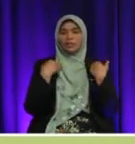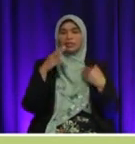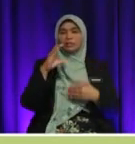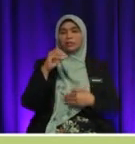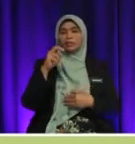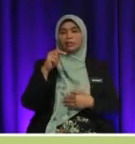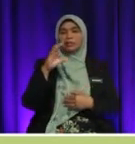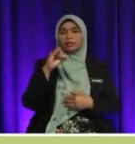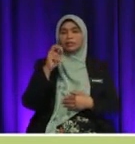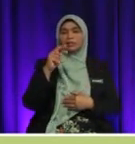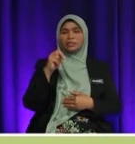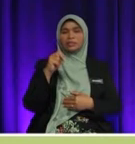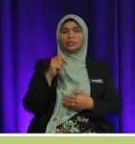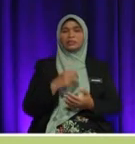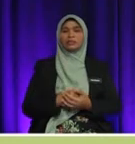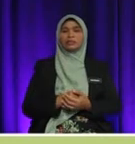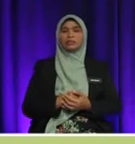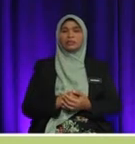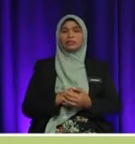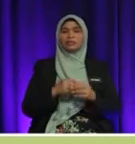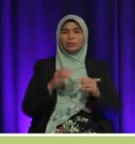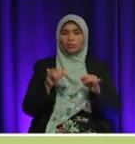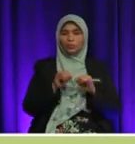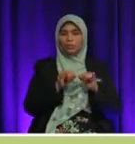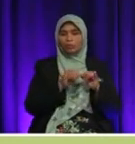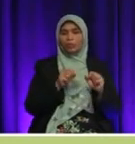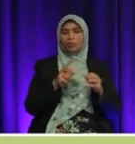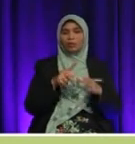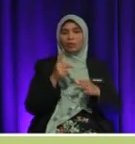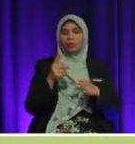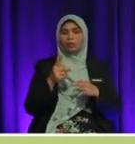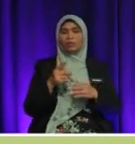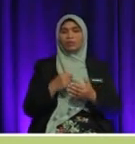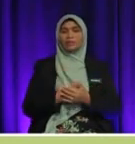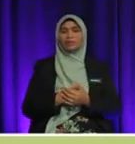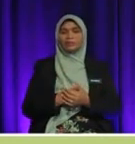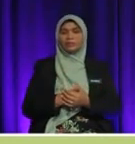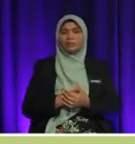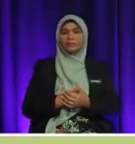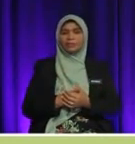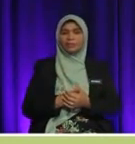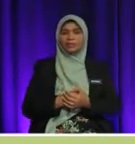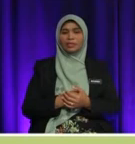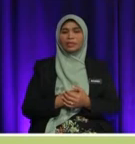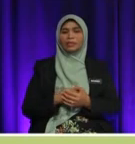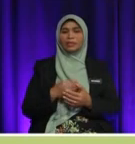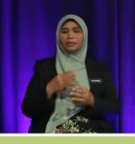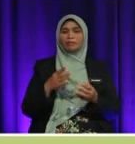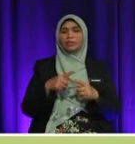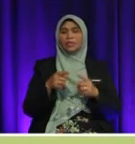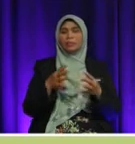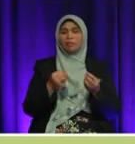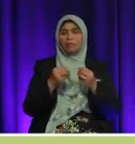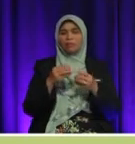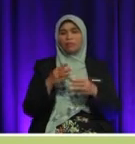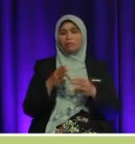hidangan yang pelbagai sehingga 1,000 orang banyaknya. Mm-hmm. Dengan cara dicitanya sahaja. Jadi, bila dia minta saja, cincin itu boleh